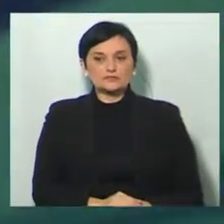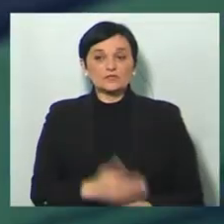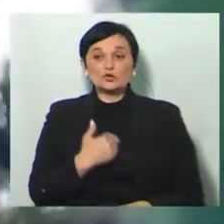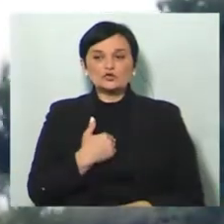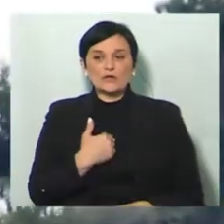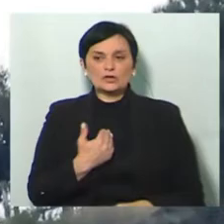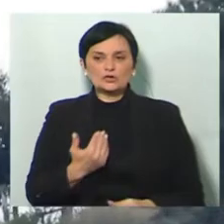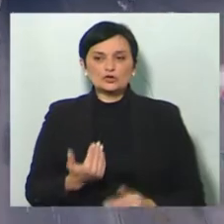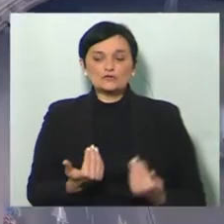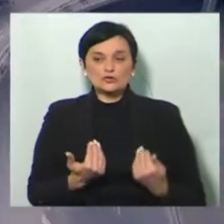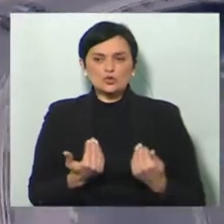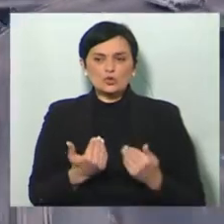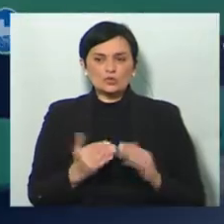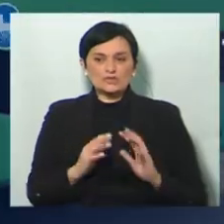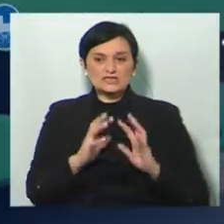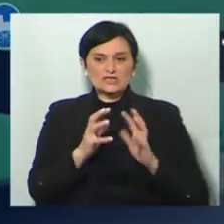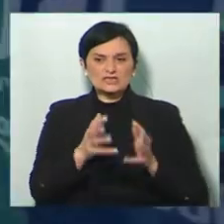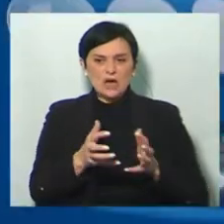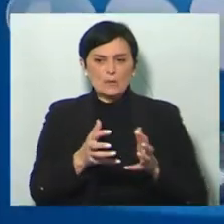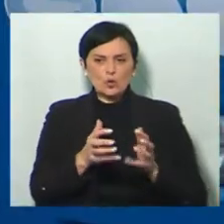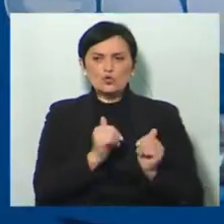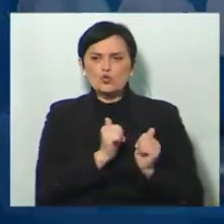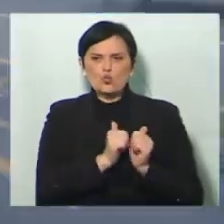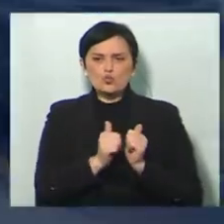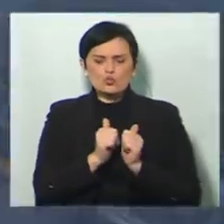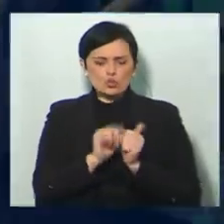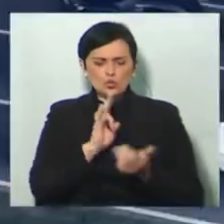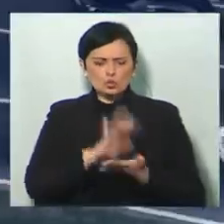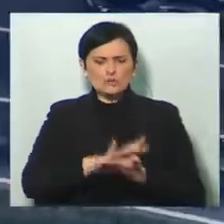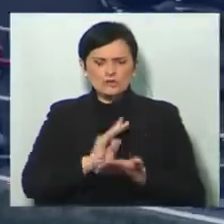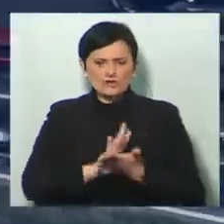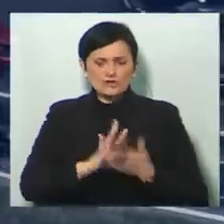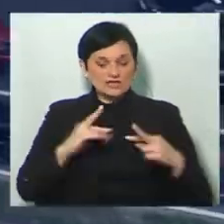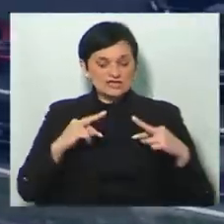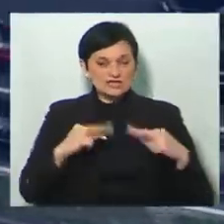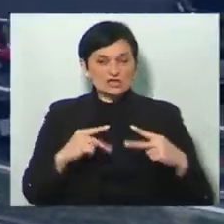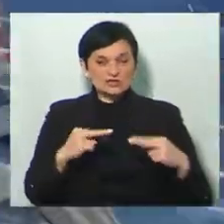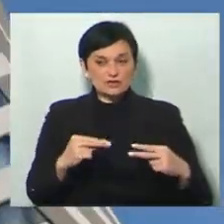ჩვენ ვცხოვრობთ სამყაროში, რომელიც მუდმივად იცვლება.